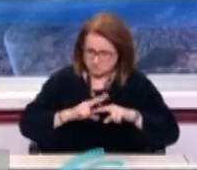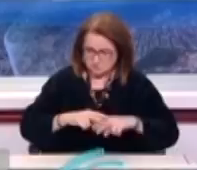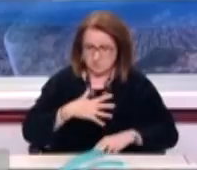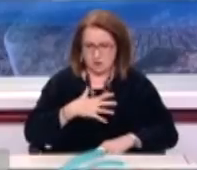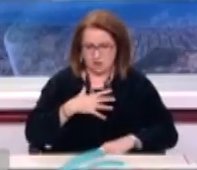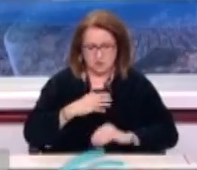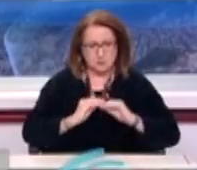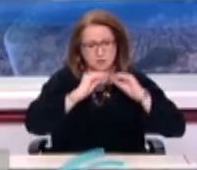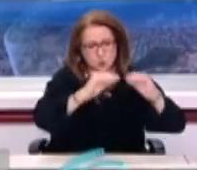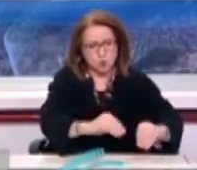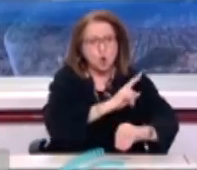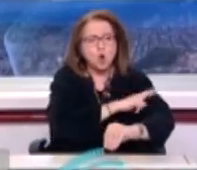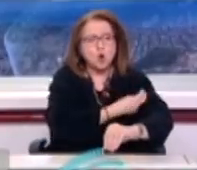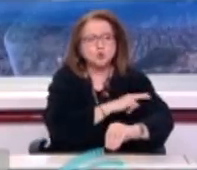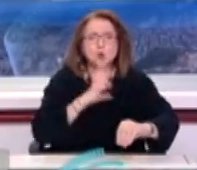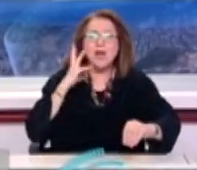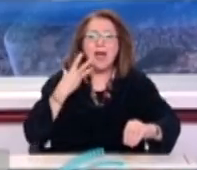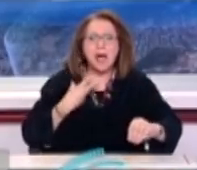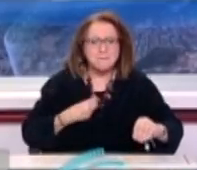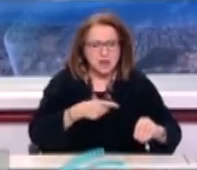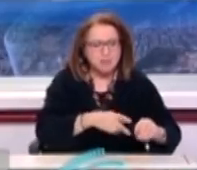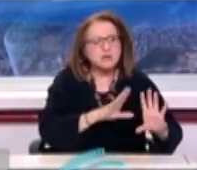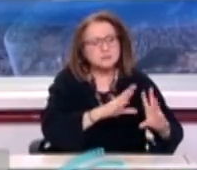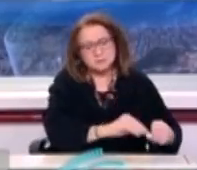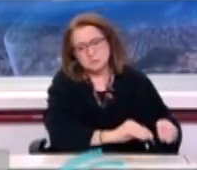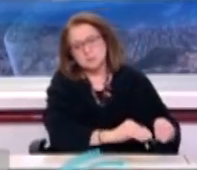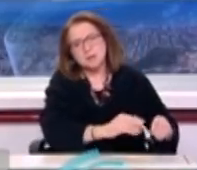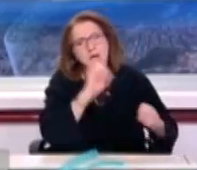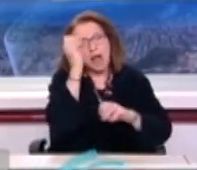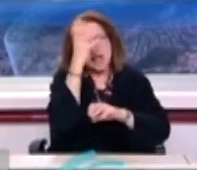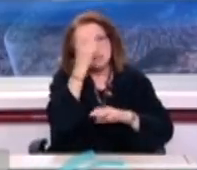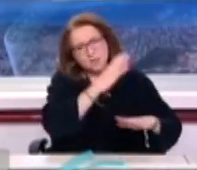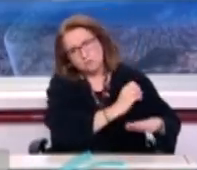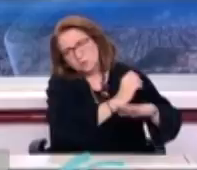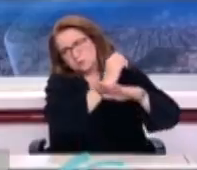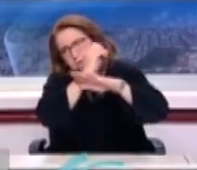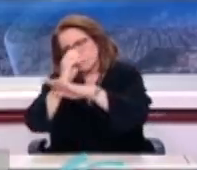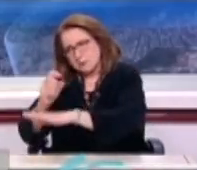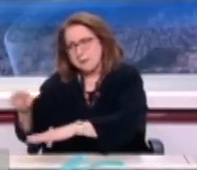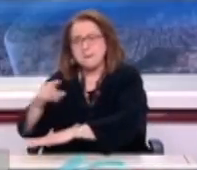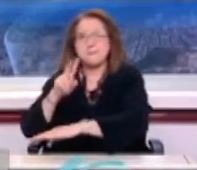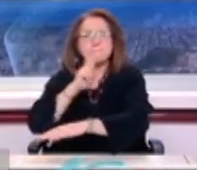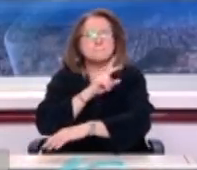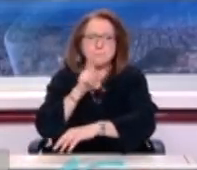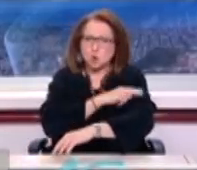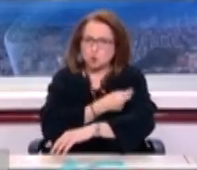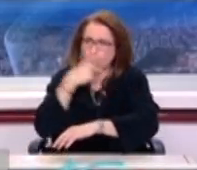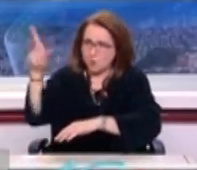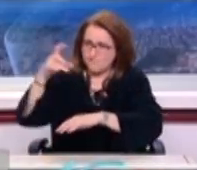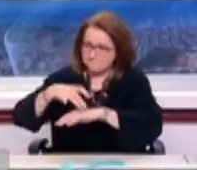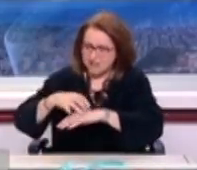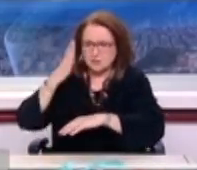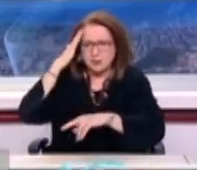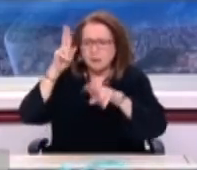πρώτα τους γνωρίζω. Ήρθε σε επαφή με υγειονομικό προσωπικό αλλά και άλλους ασθενείς. Έμεινε αρκετές ημέρες.